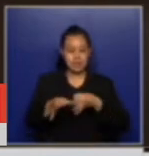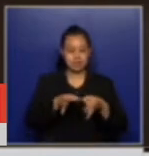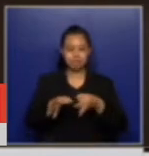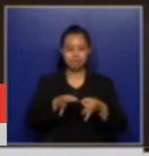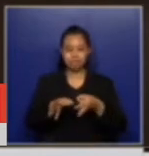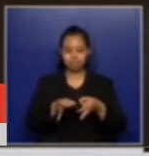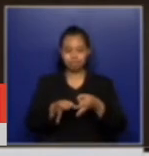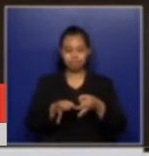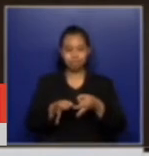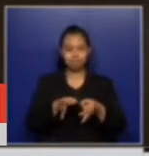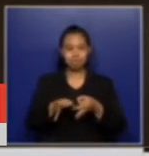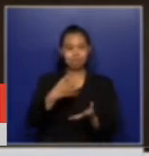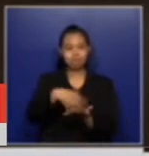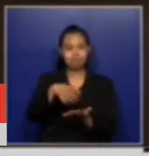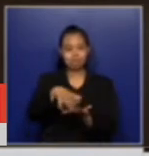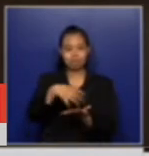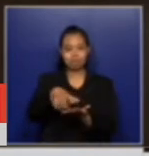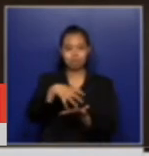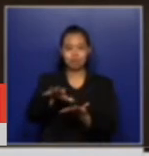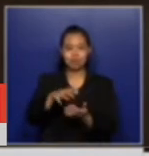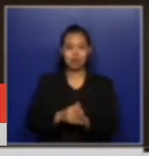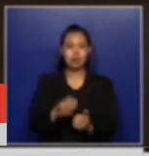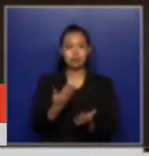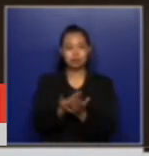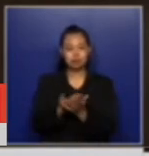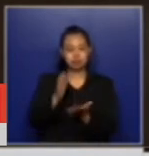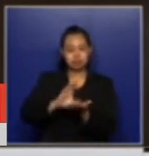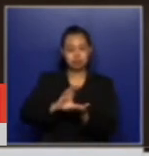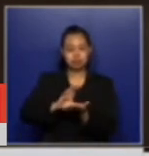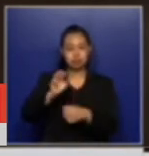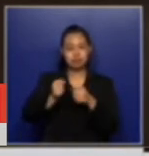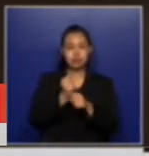การงบประมาณรายจ่ายประจำปี